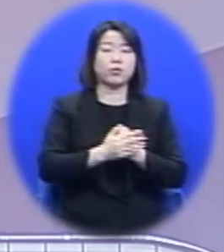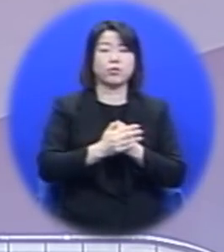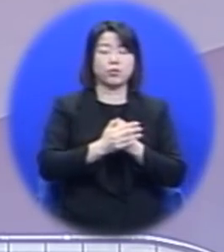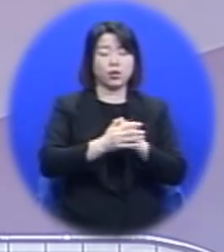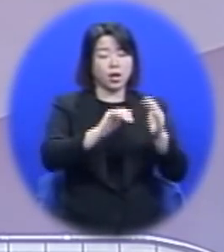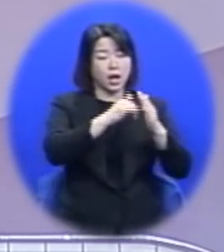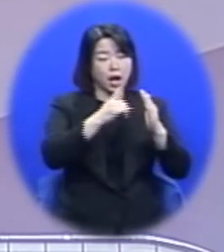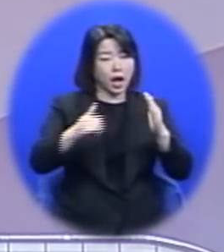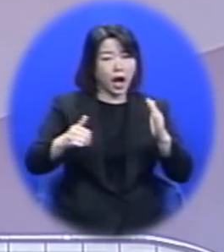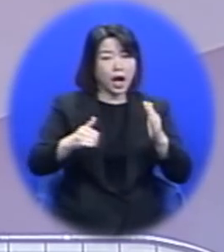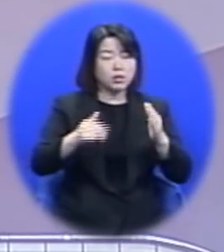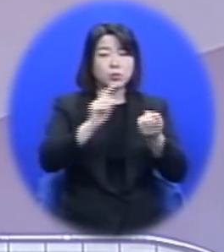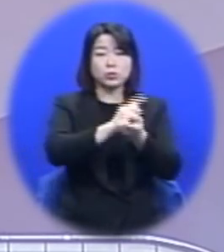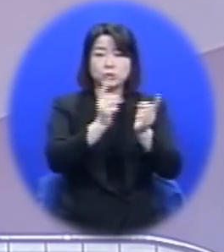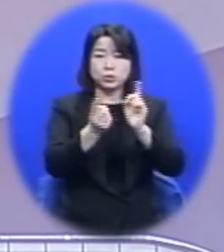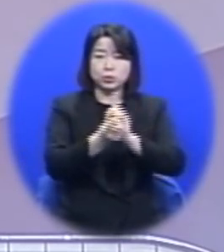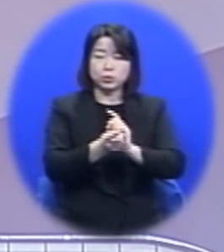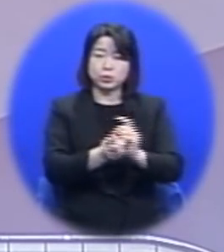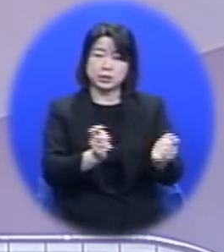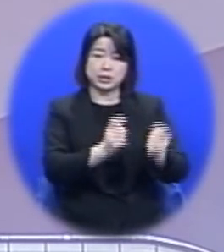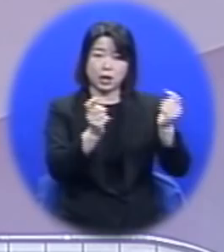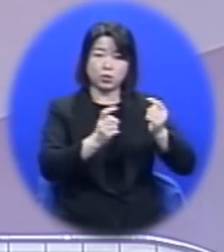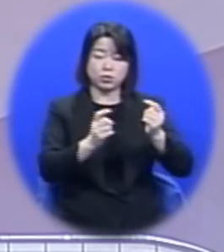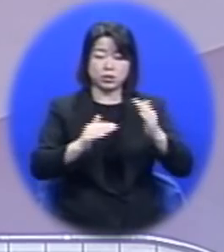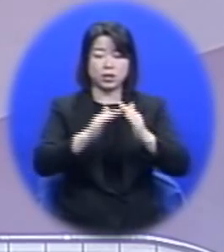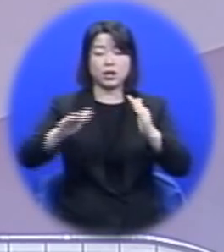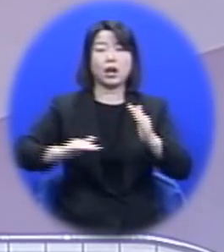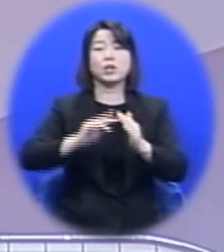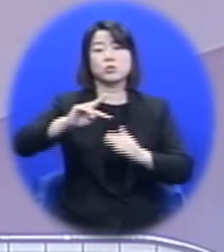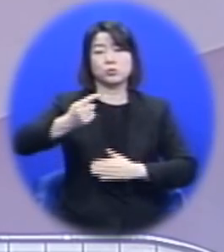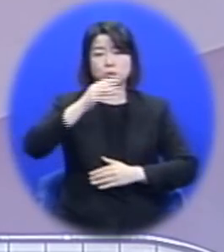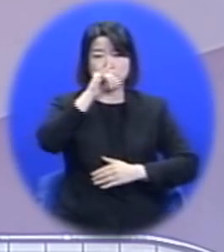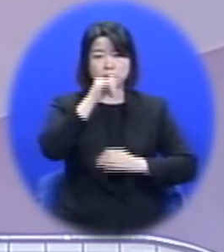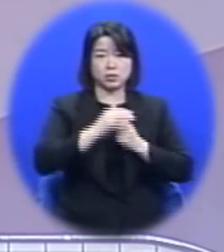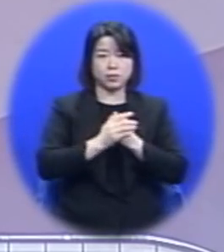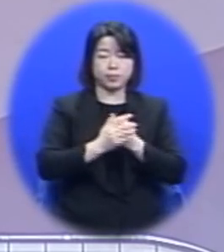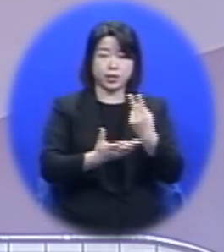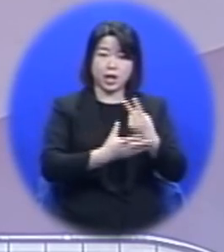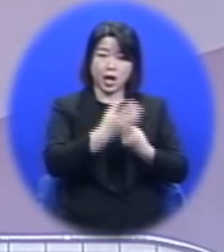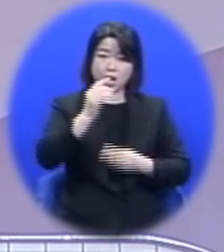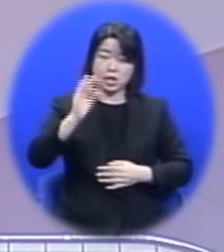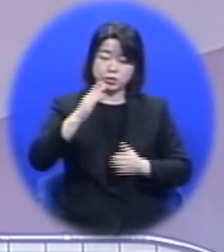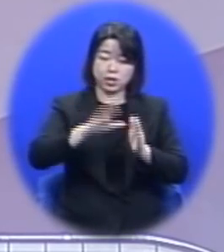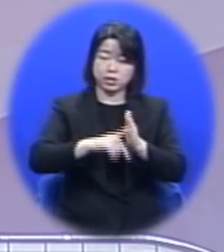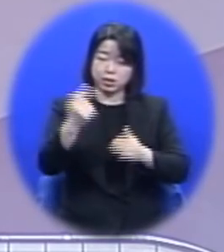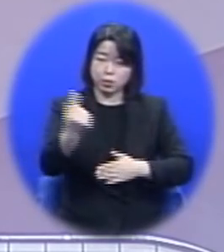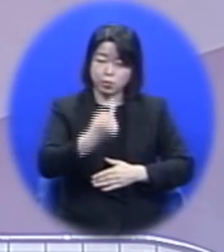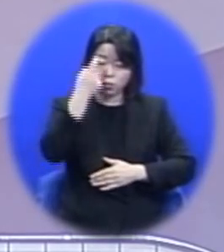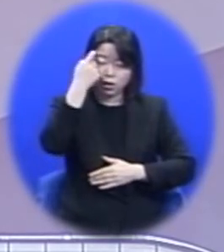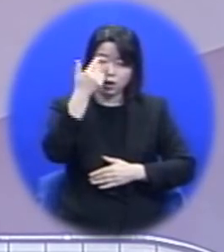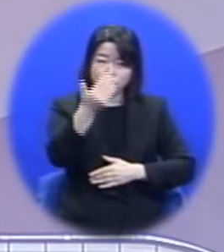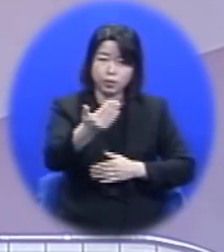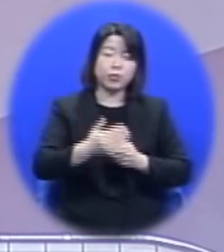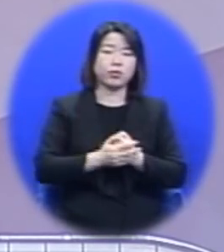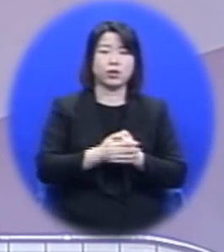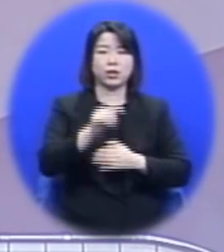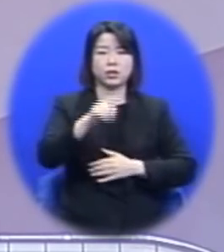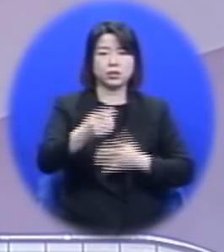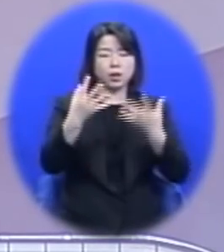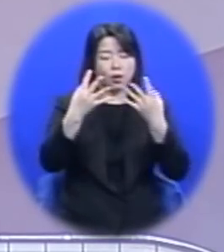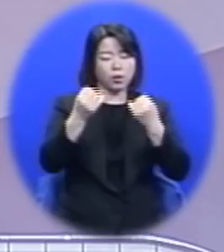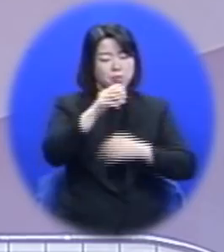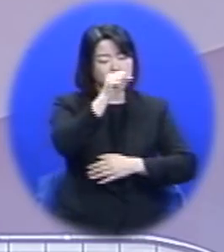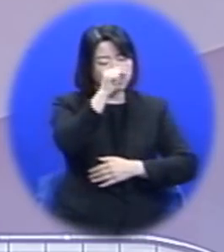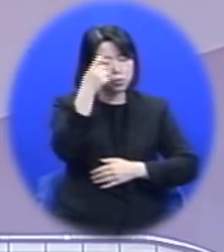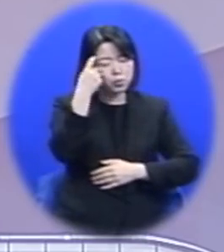가족끼리도 서로 싸우는 그런 가정도 있습니다. 하나 될 때가 올까요? 그게 얼마나 좋은